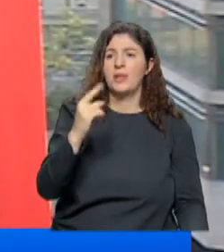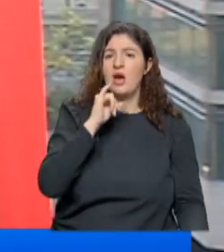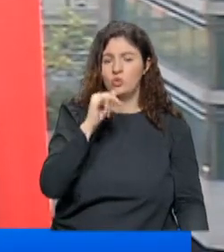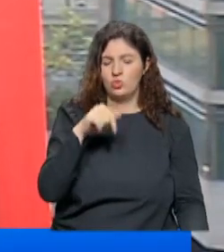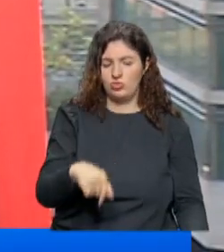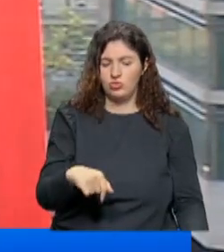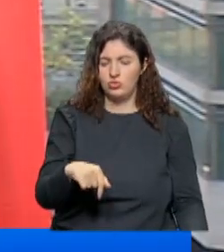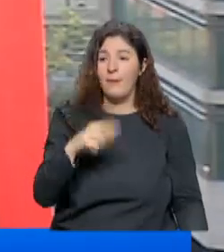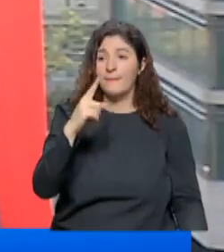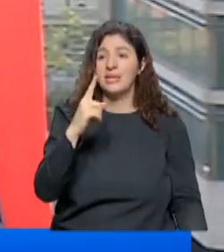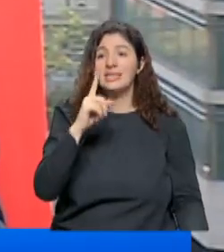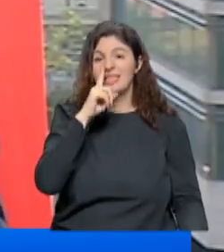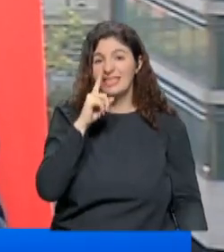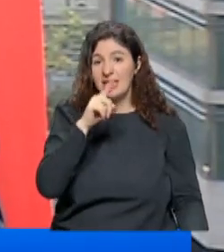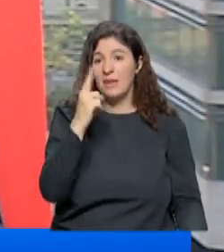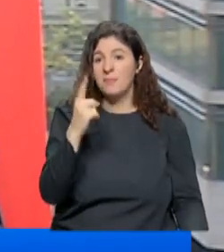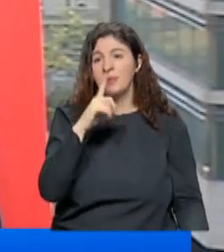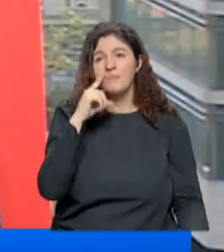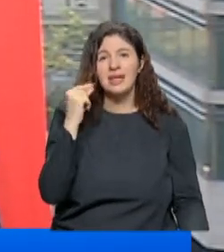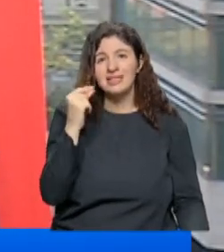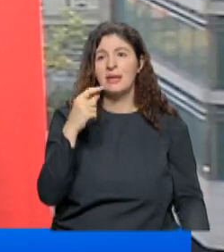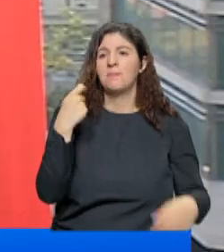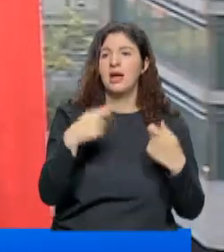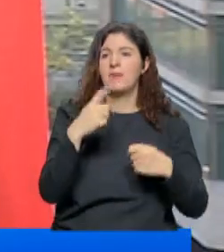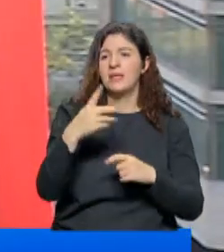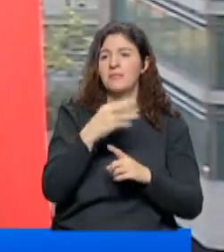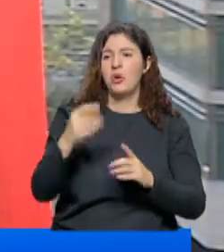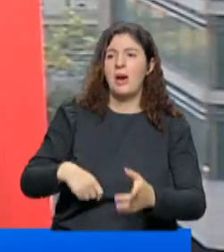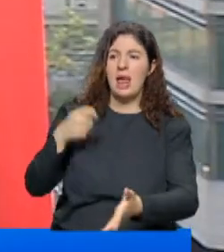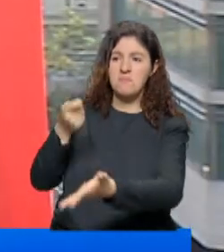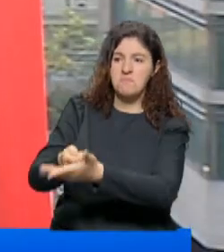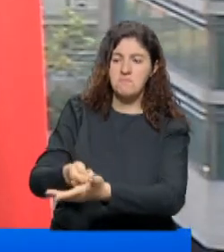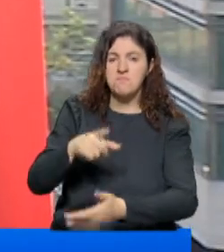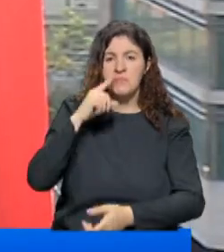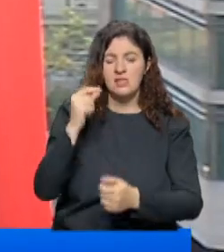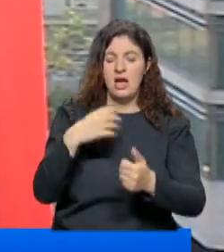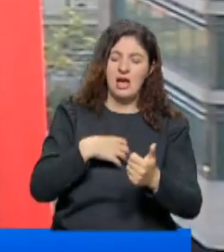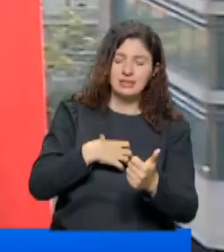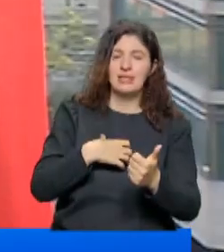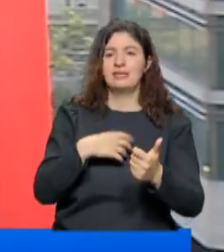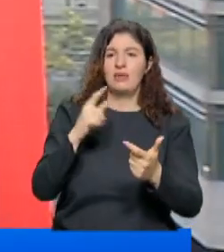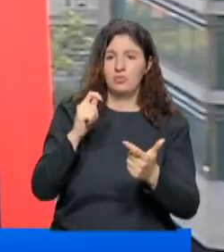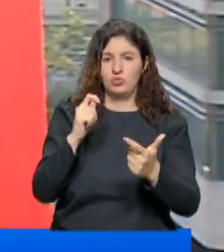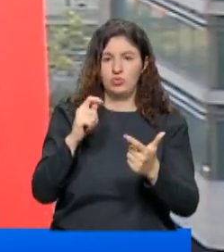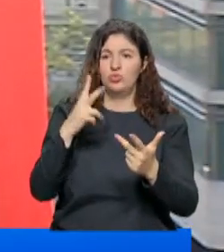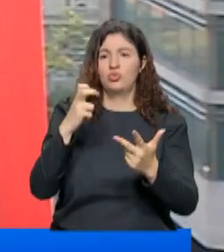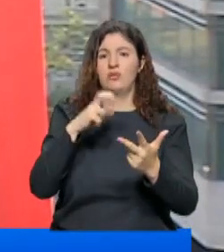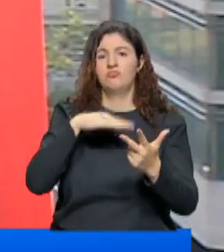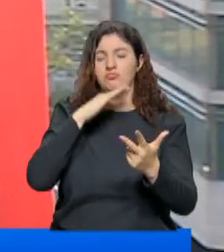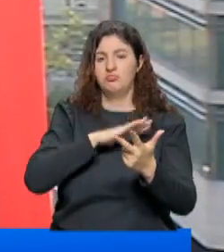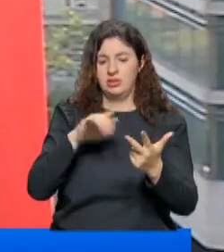Ağustos. 1 Nisan'da, 1 Mayıs'ta bankaya 1 milyon yatırdınız. Mayıs, Haziran, Temmuz. 3 ay